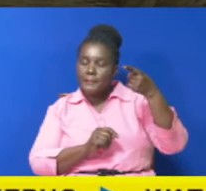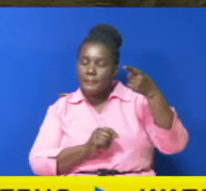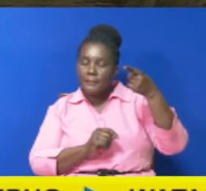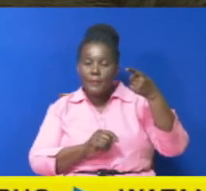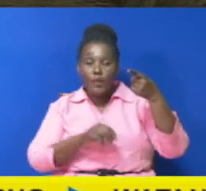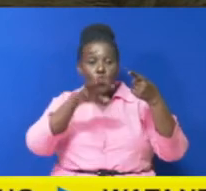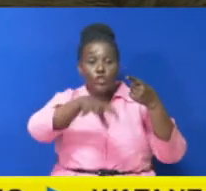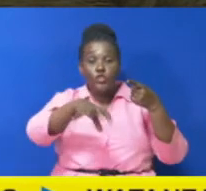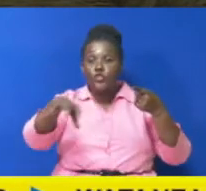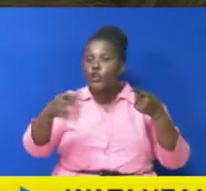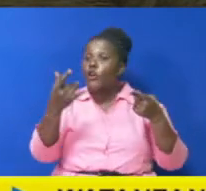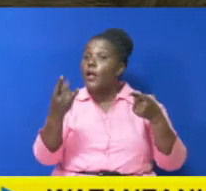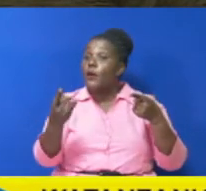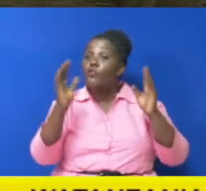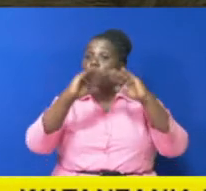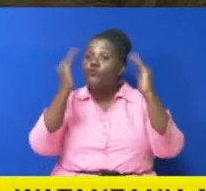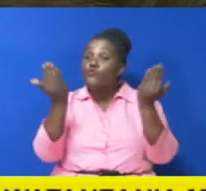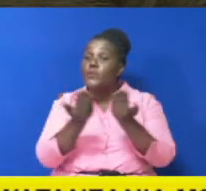soko ya ngono duniani.